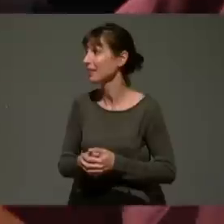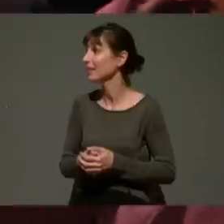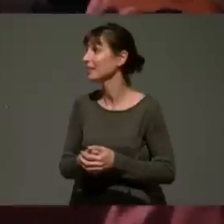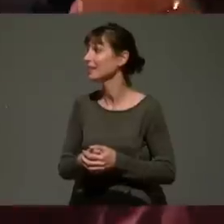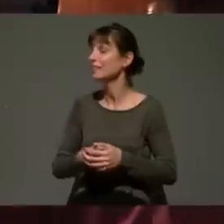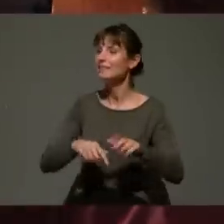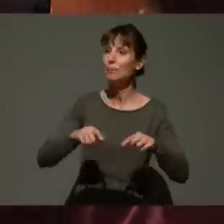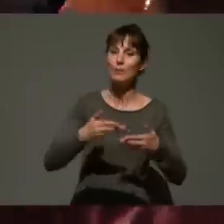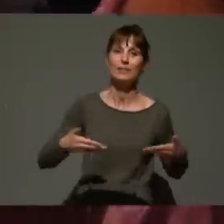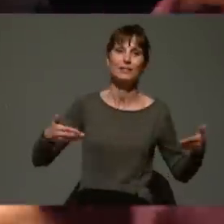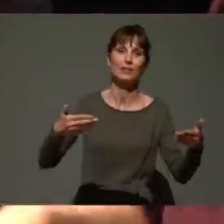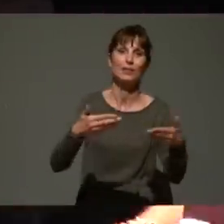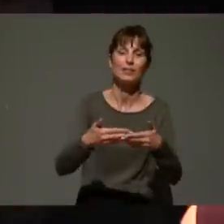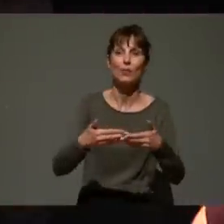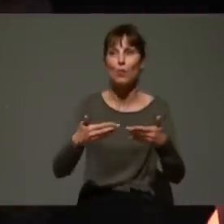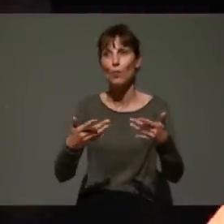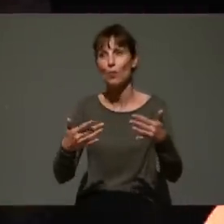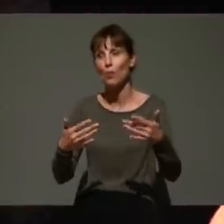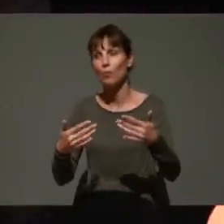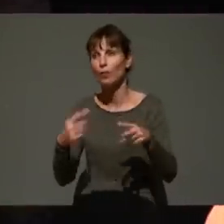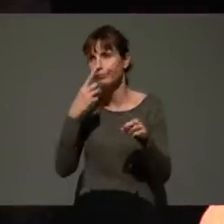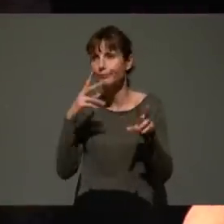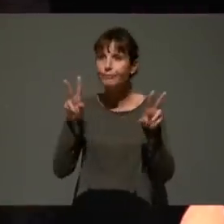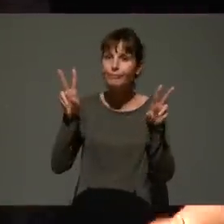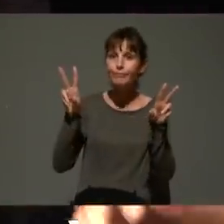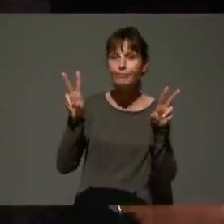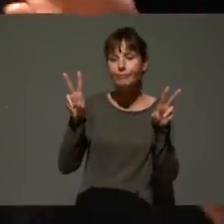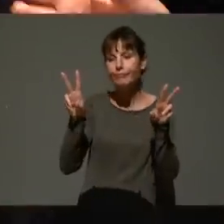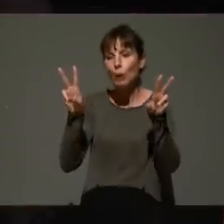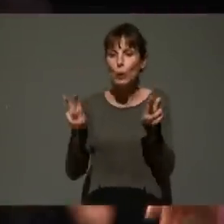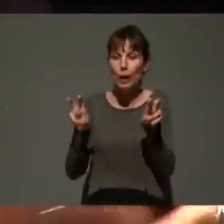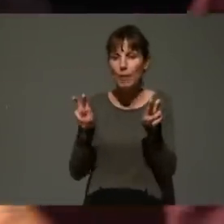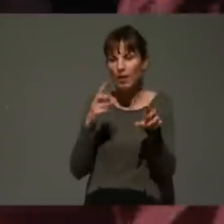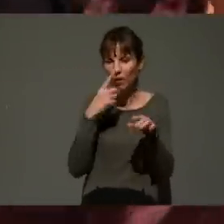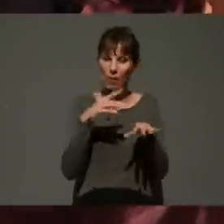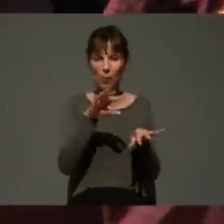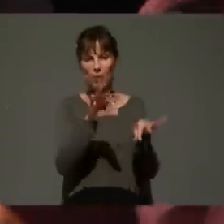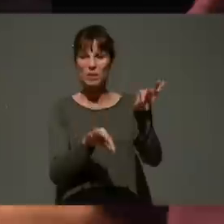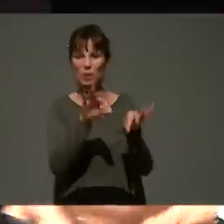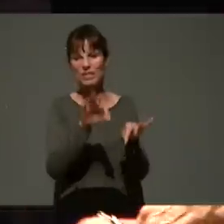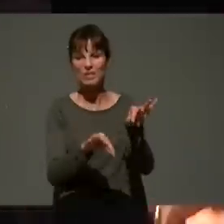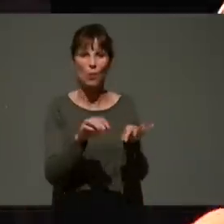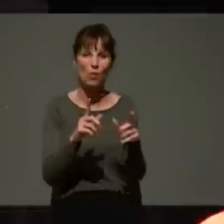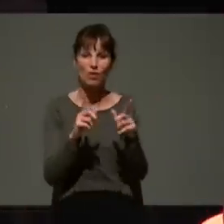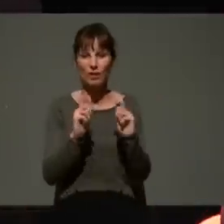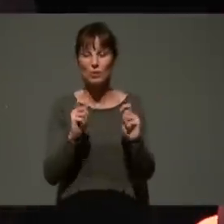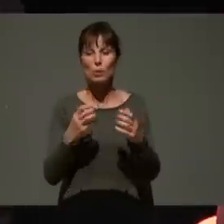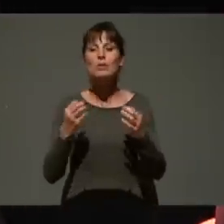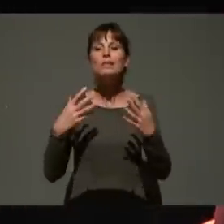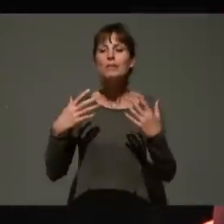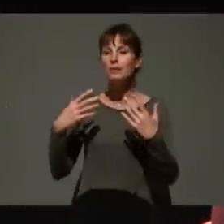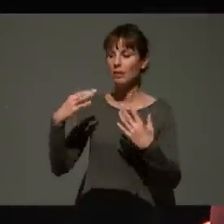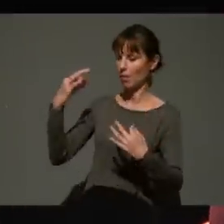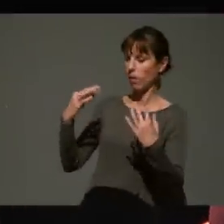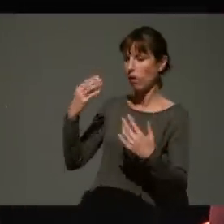dans certains cas, mais là on est dans, entre guillemets, dans des manipulations physiologiques, dans certains cas, si on court à